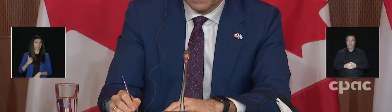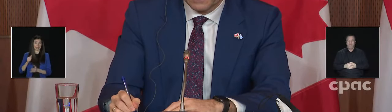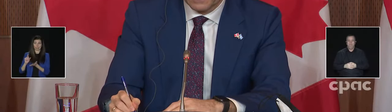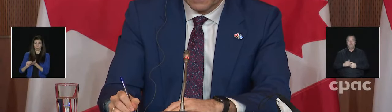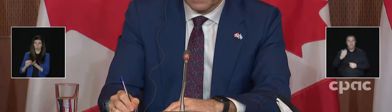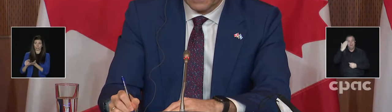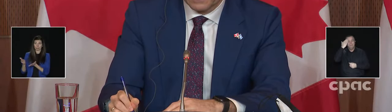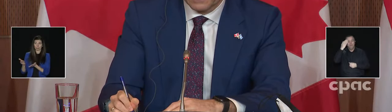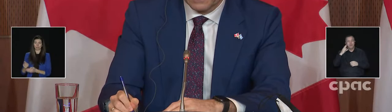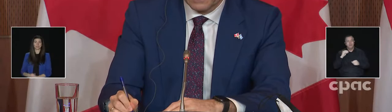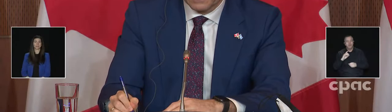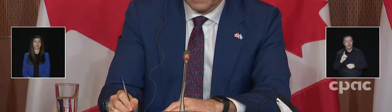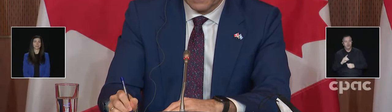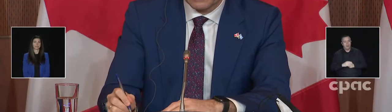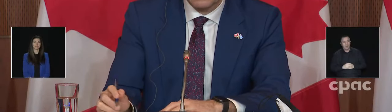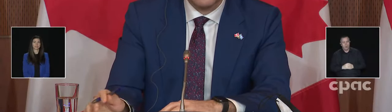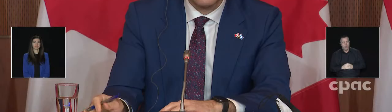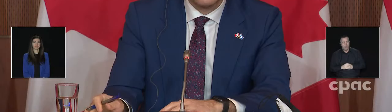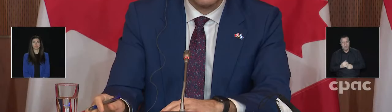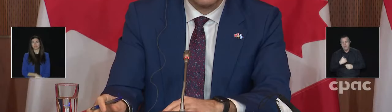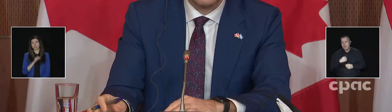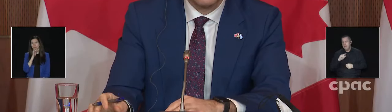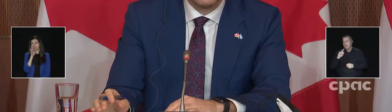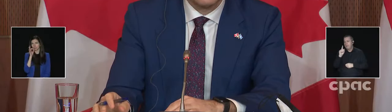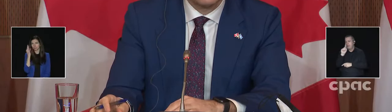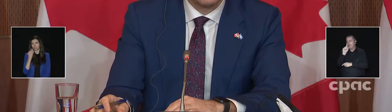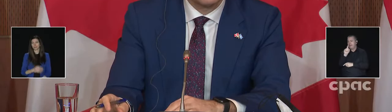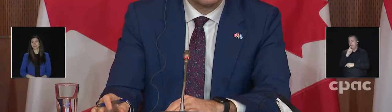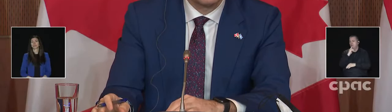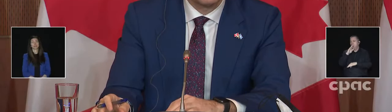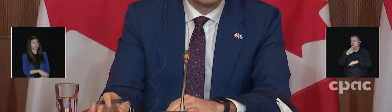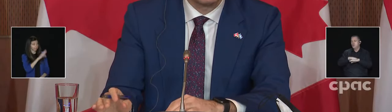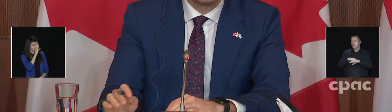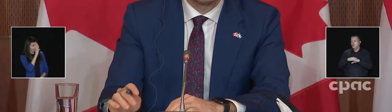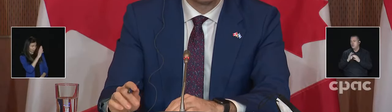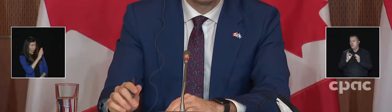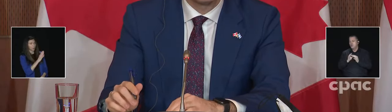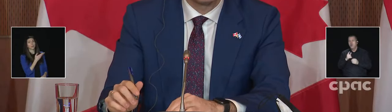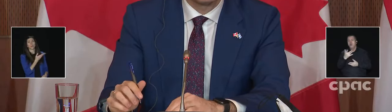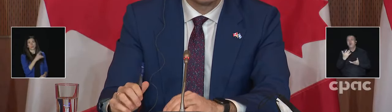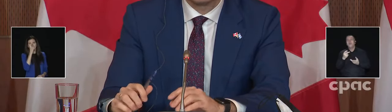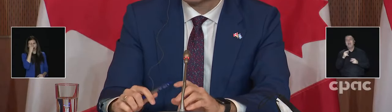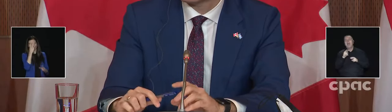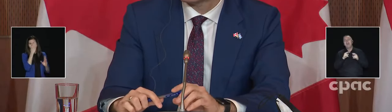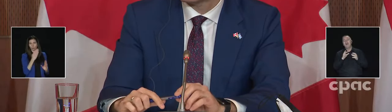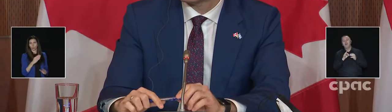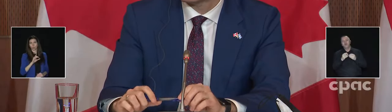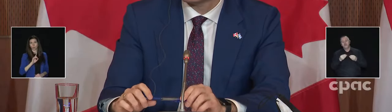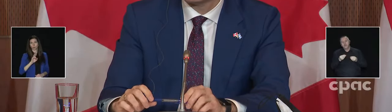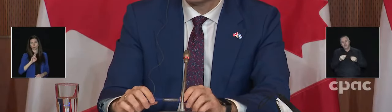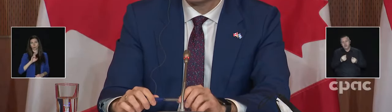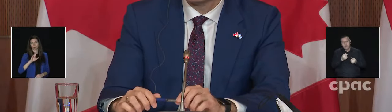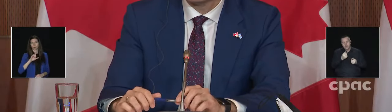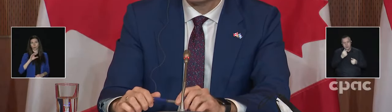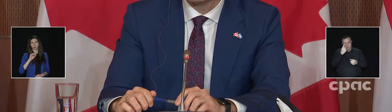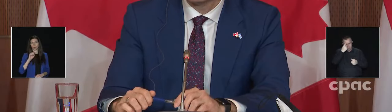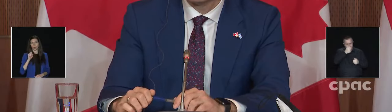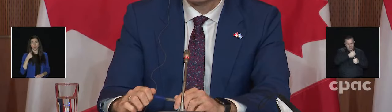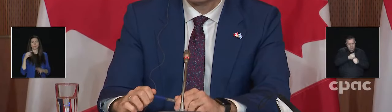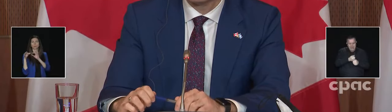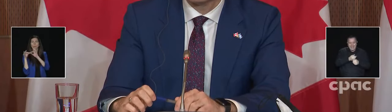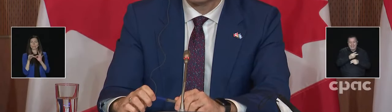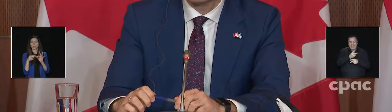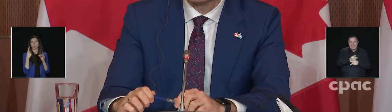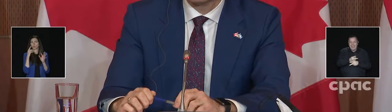Oui, bonjour, M. Duclos. Ma première question, c'est concernant le coût. À combien vous évaluez le coût par traitement, et non pas